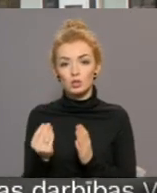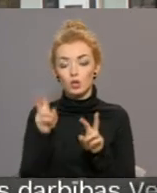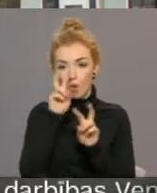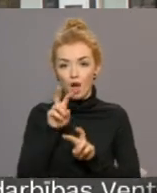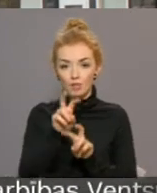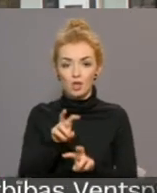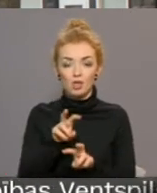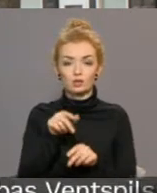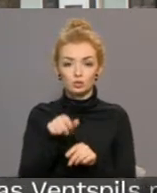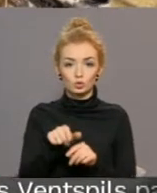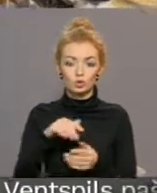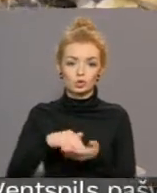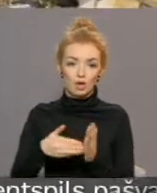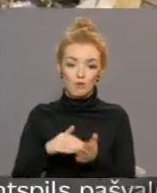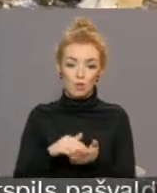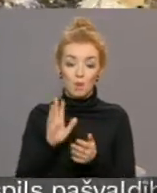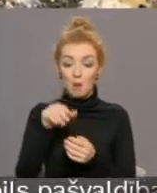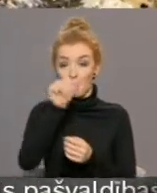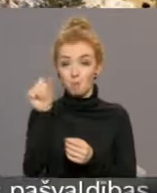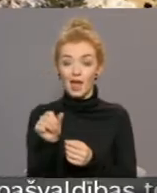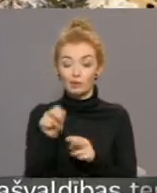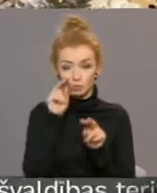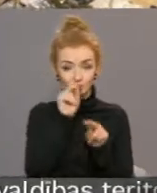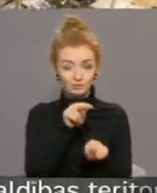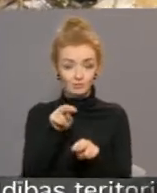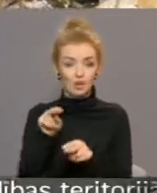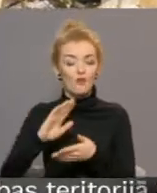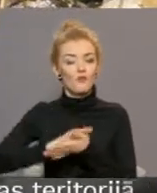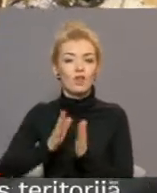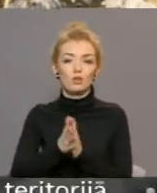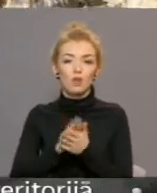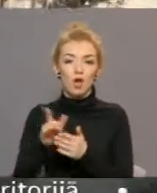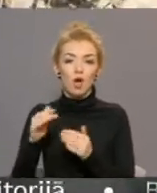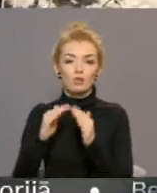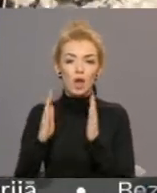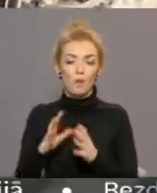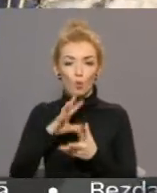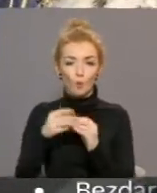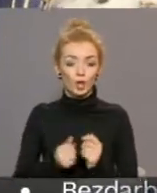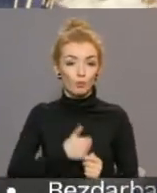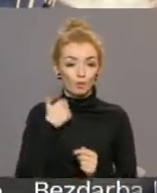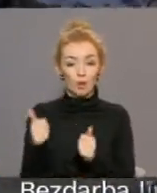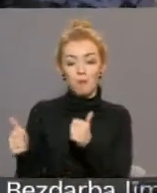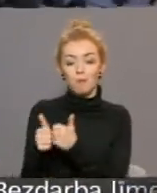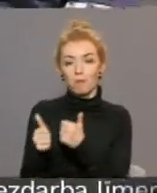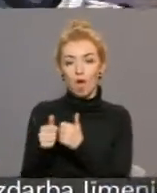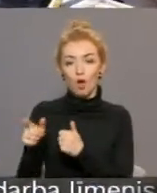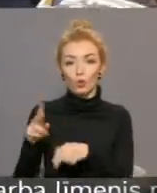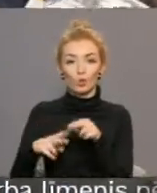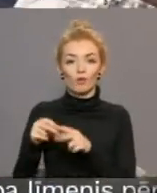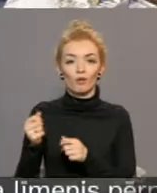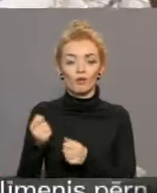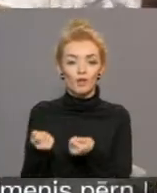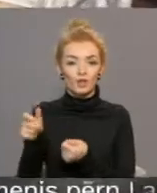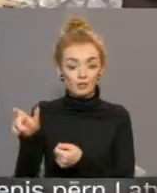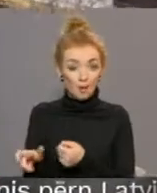analizēti šo te marku stāvoklis. Par plaisu uzraudzības kārtību jāvienojas naba kopīpašniekiem un blakus īpašumu būvdarbu pārstāvjiem, bet lai